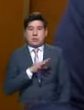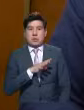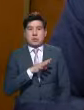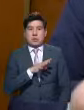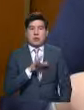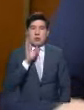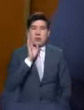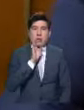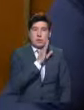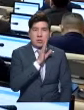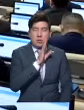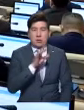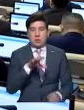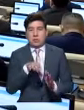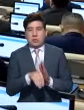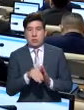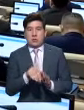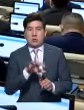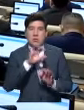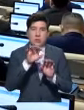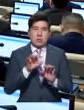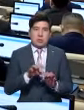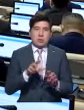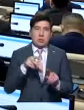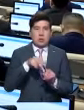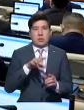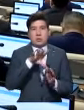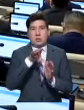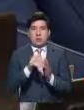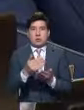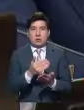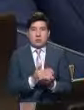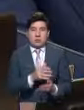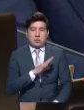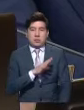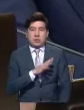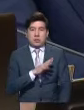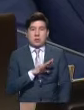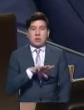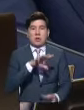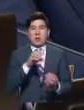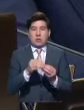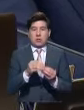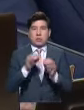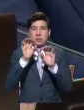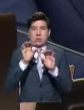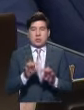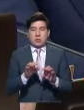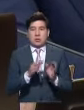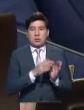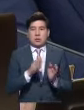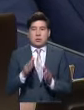қорғайтын заң әкені сүмелекке айналдырмайды ма деген пікірлер қалыс қалмады. Заң жобасының табиғатынан,